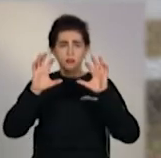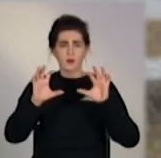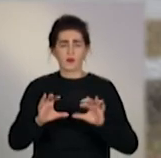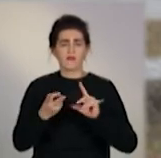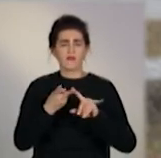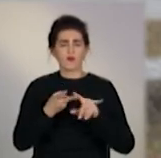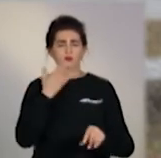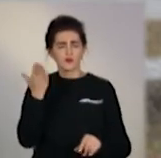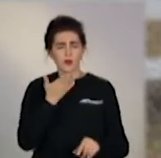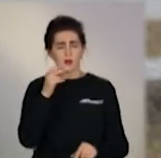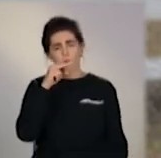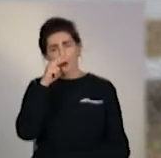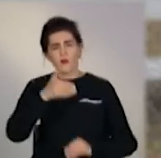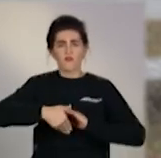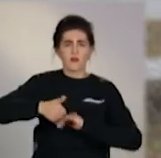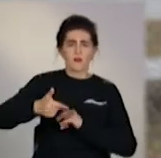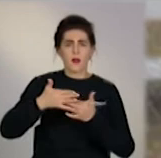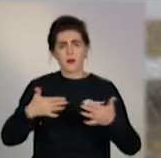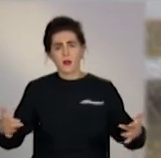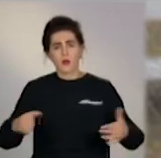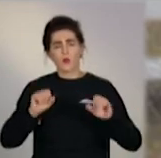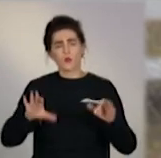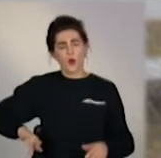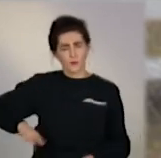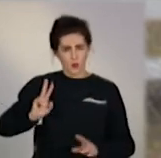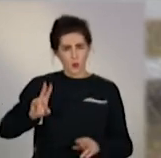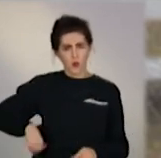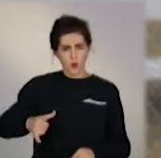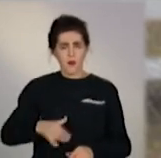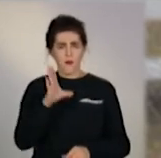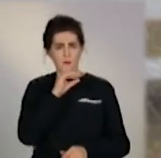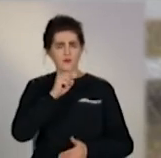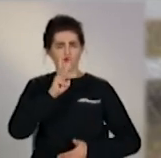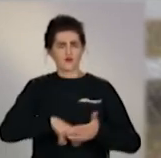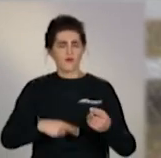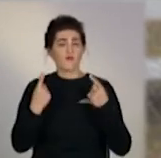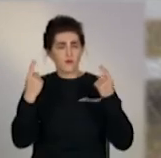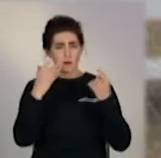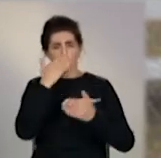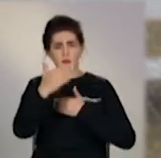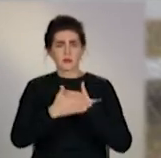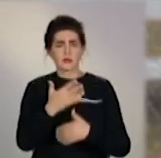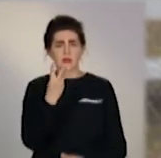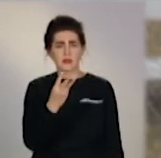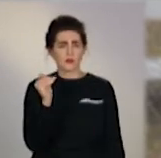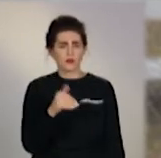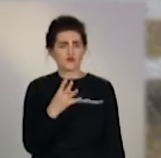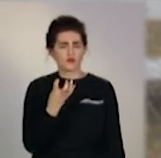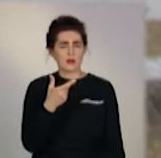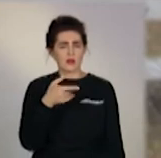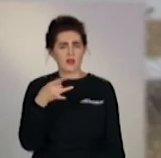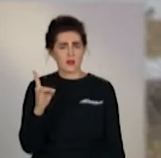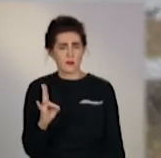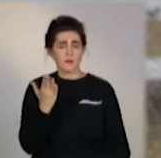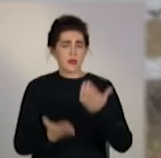читанні, то за хибний виклик екстрених служб хулігану загрожуватиме величезний штраф – мінімум 3400 гривень. А